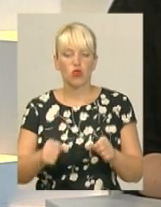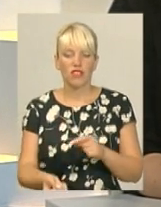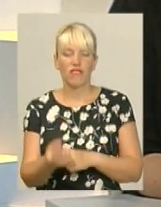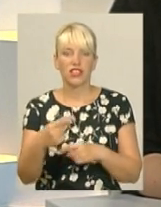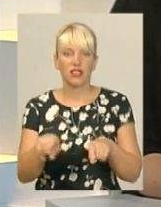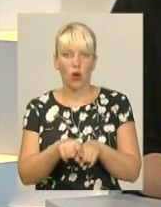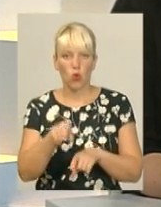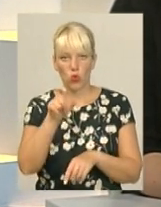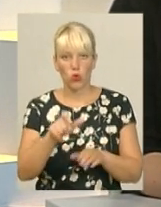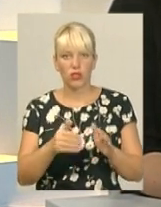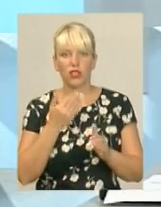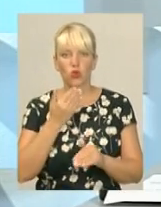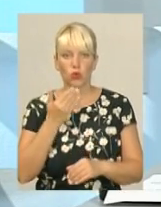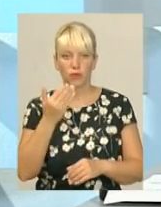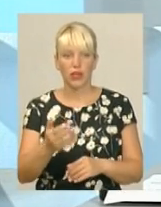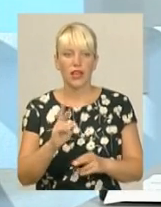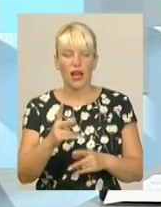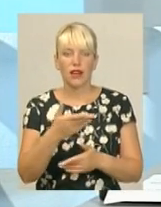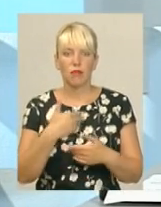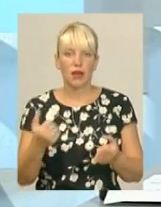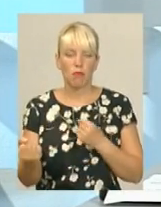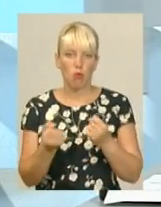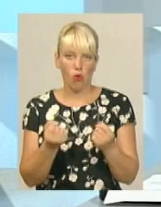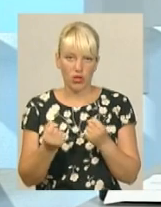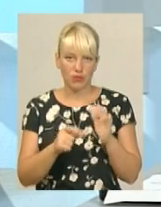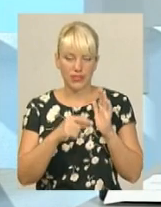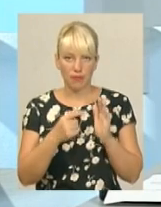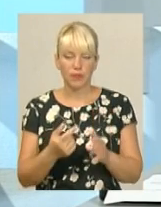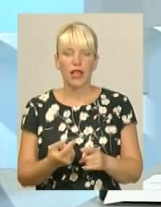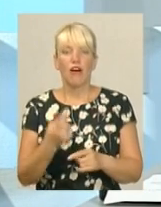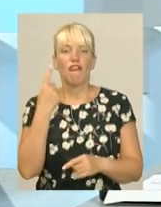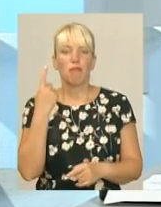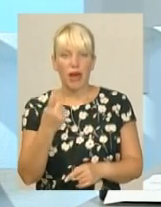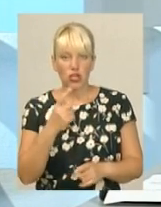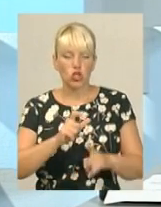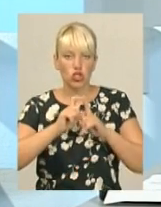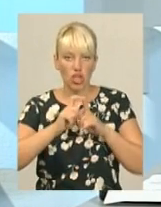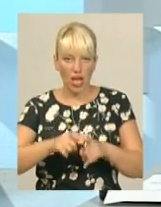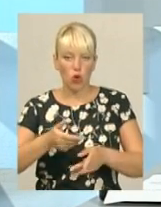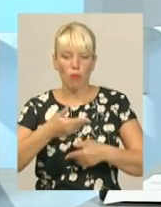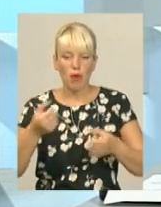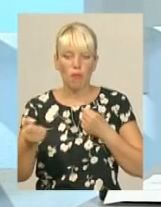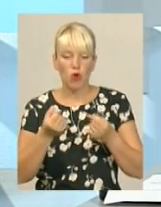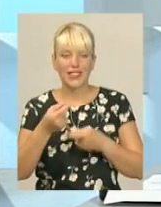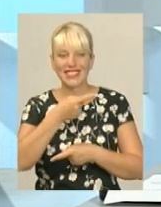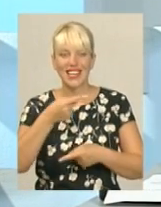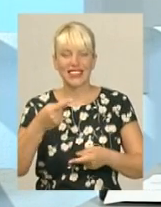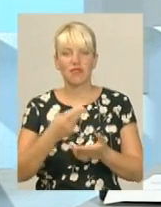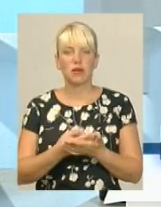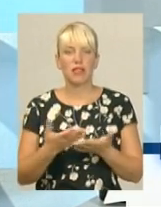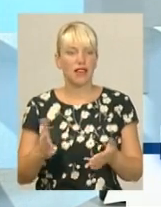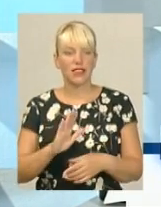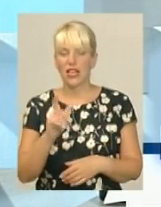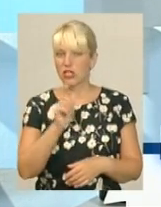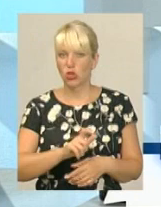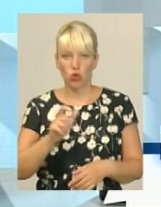людину? Як ми боремося? Ну, в першу чергу, ми боремося з негативними явищами, не з особовим